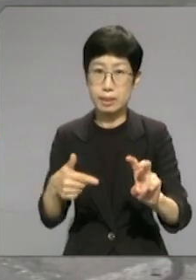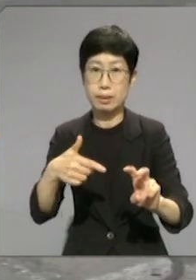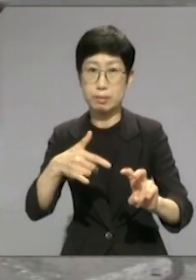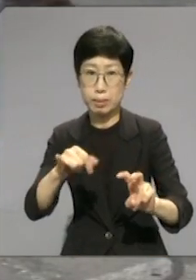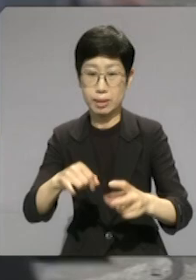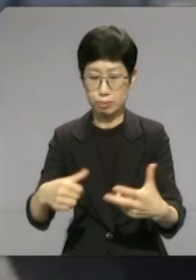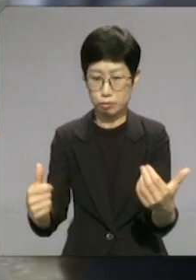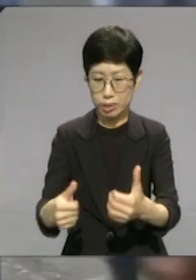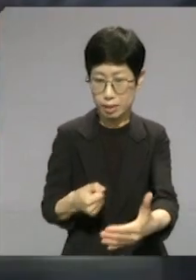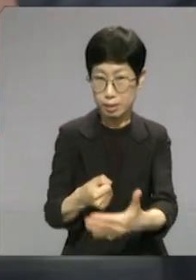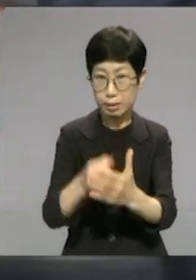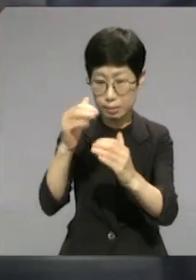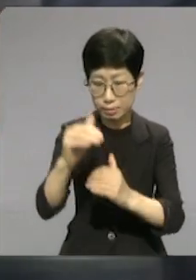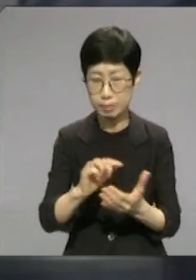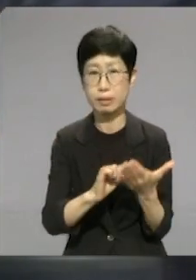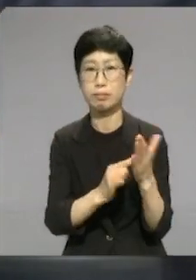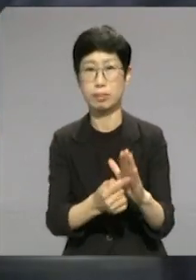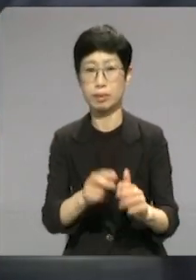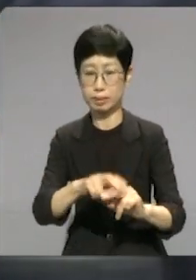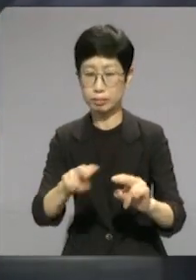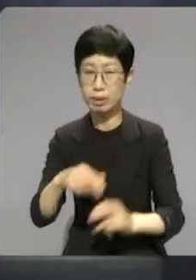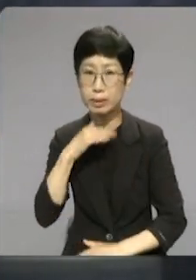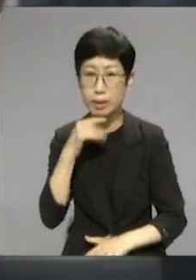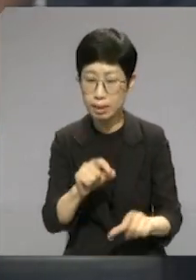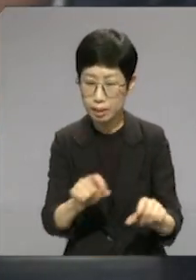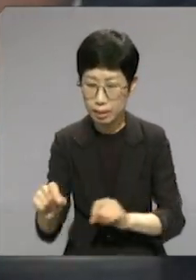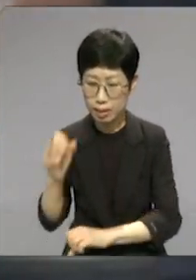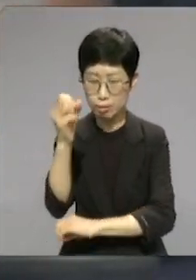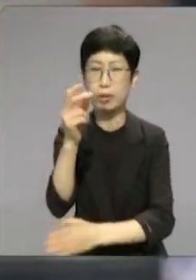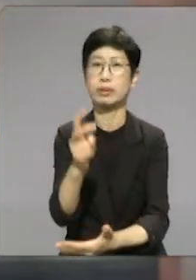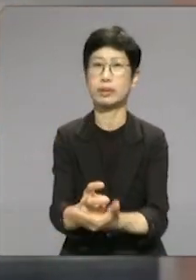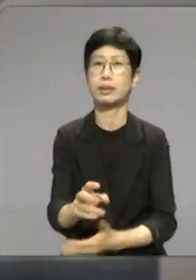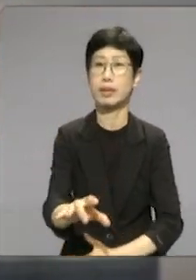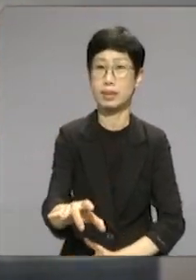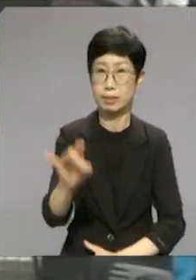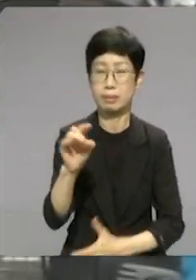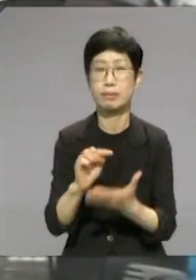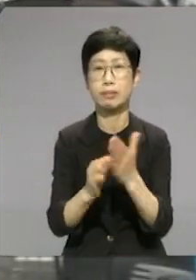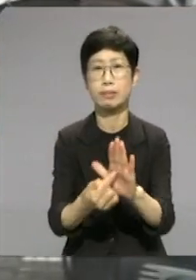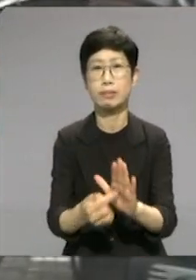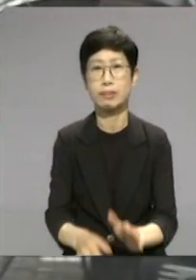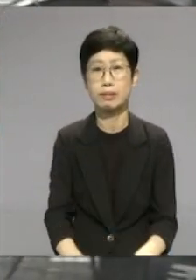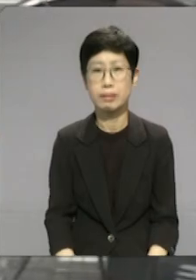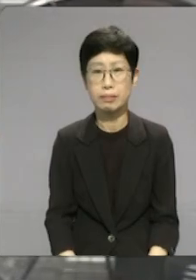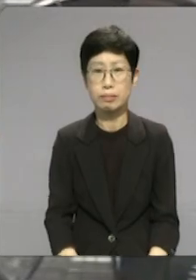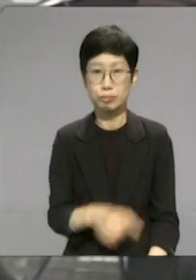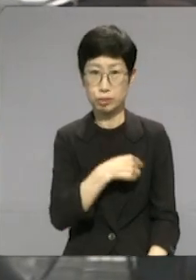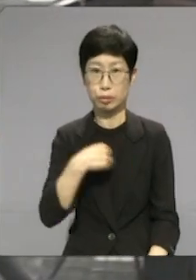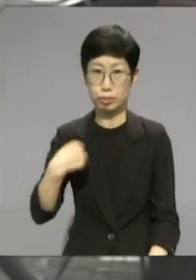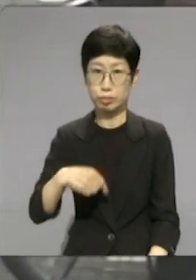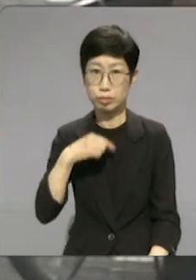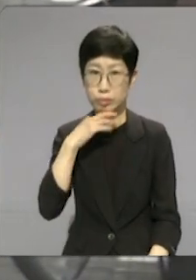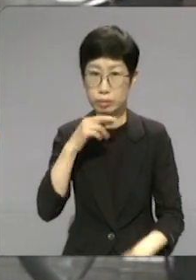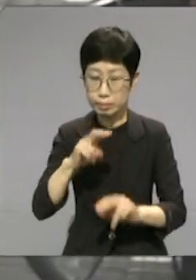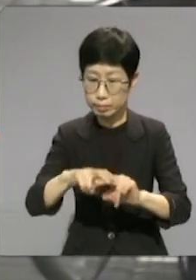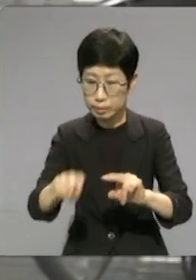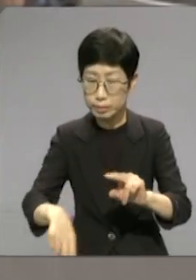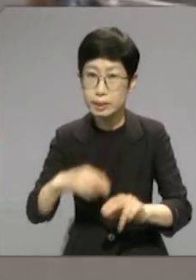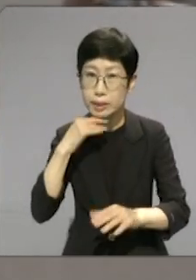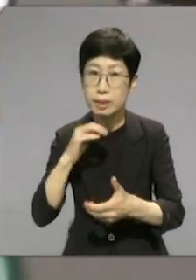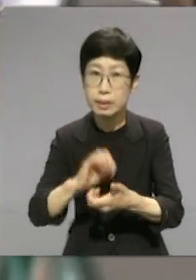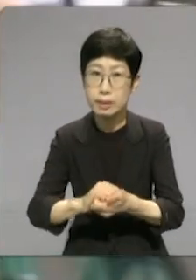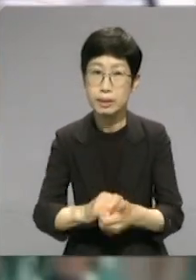3중 선의 결정문을 통해 은퇴 연령을 올리는 원칙을 처음으로 제시했습니다 중국의 정년은 남성